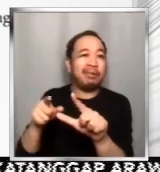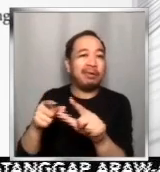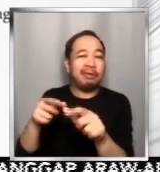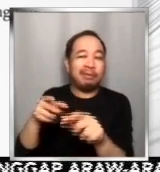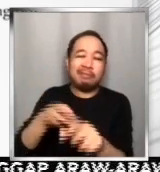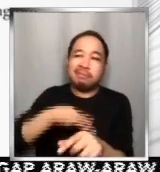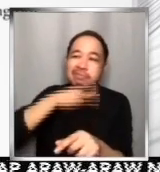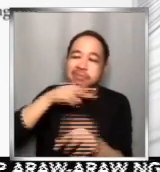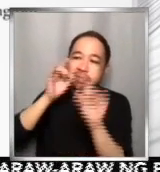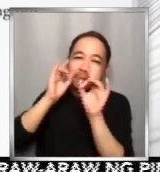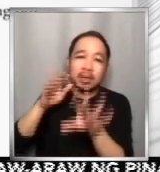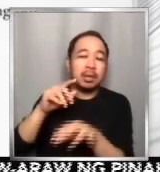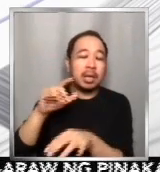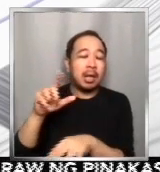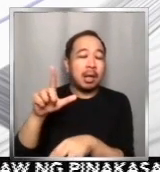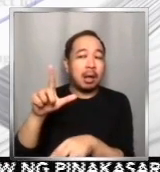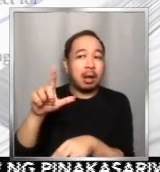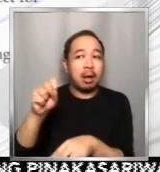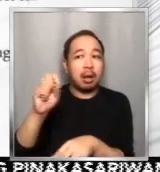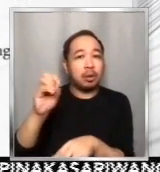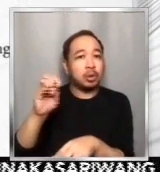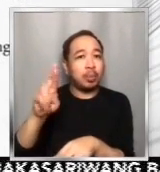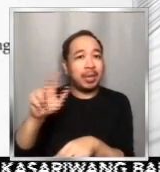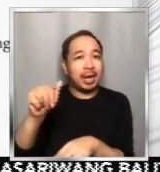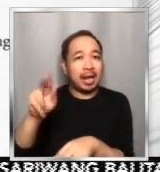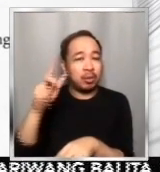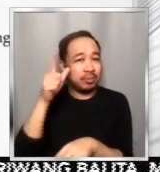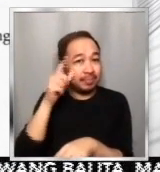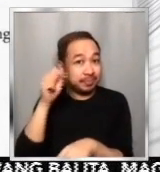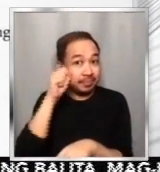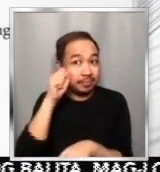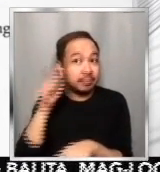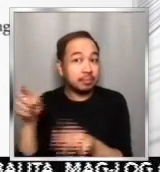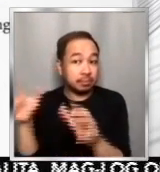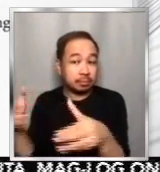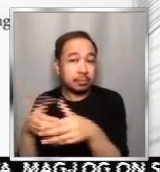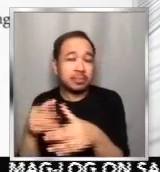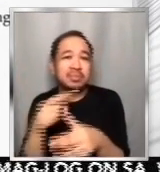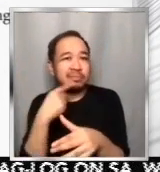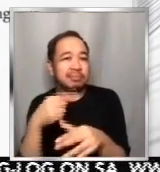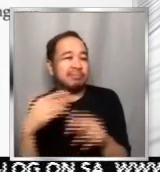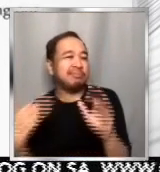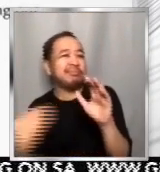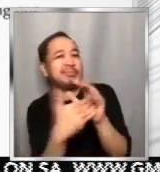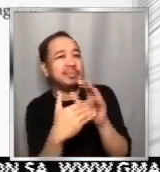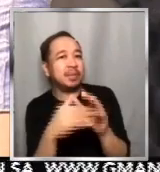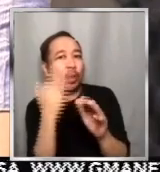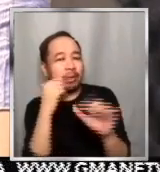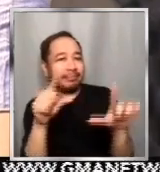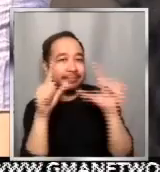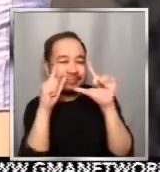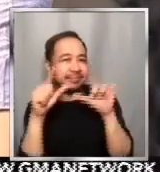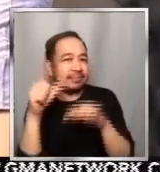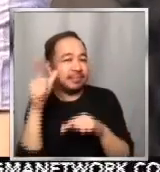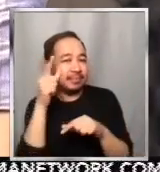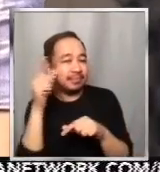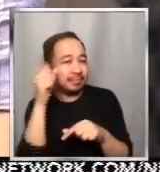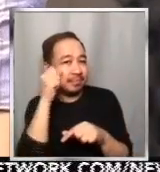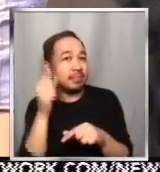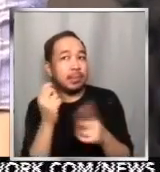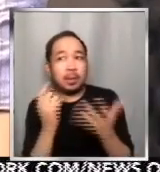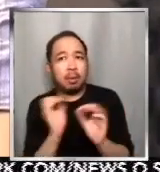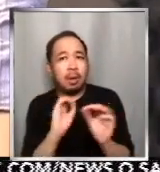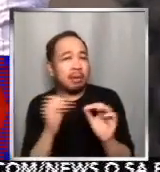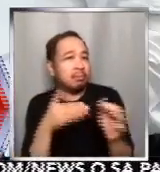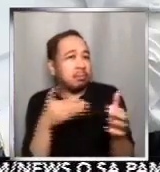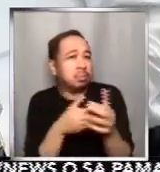kampo ni Soberano, inalmahan ang anilay pag-red tag sa aktres. Wala raw siyang sinusuportahan o kinakalabang